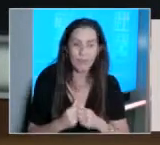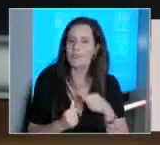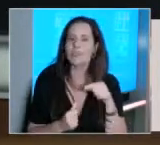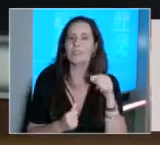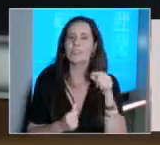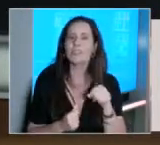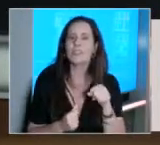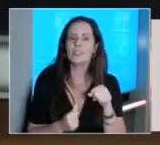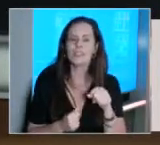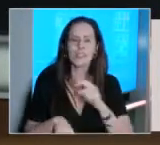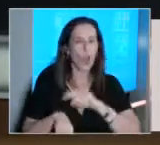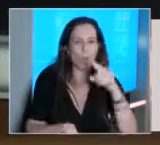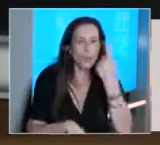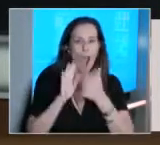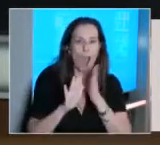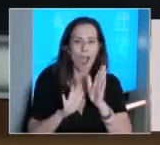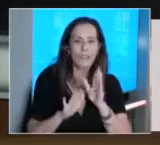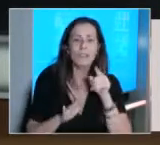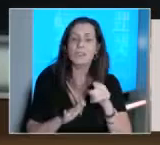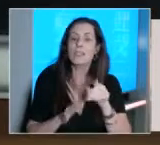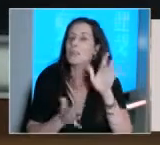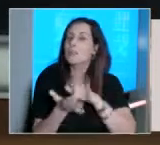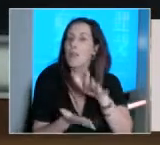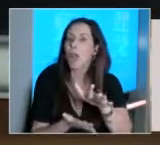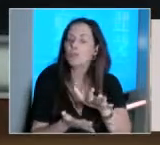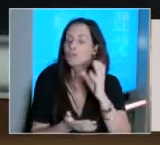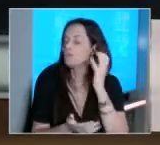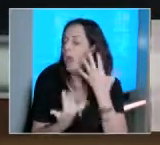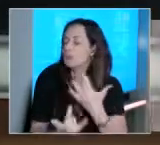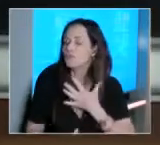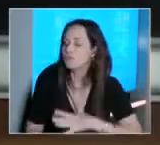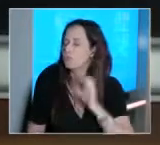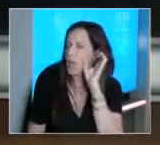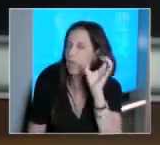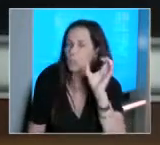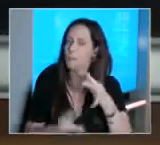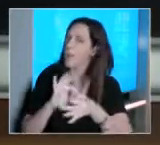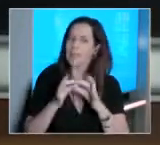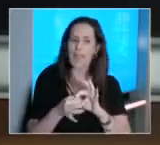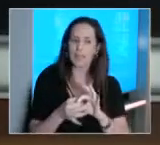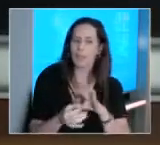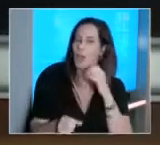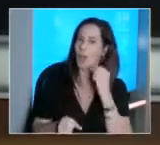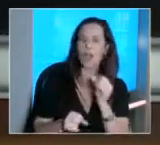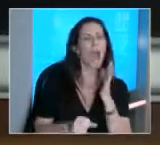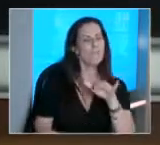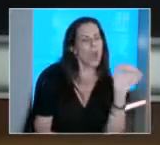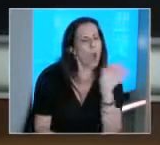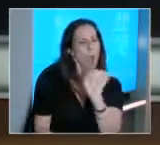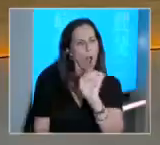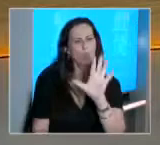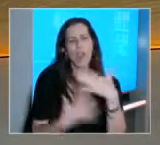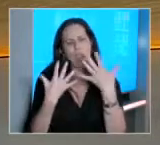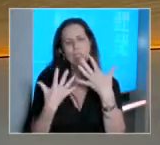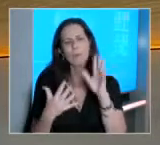לא נותנים את זה בשעה אחת מסוימת, זה נמצא שם להאזנה, תמיד. באינטרנט. אתם נוסעים באוטו, שימו לכם ככה את